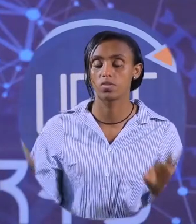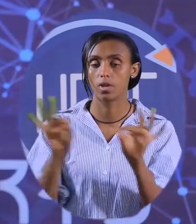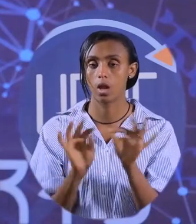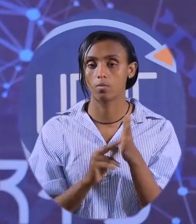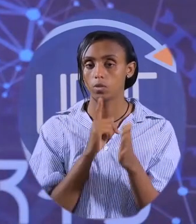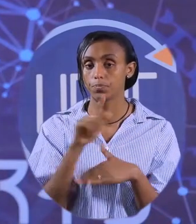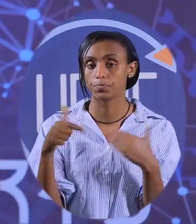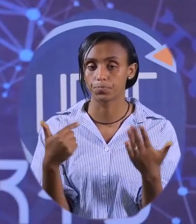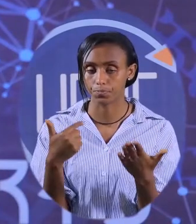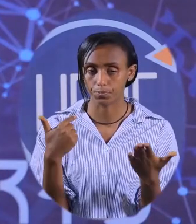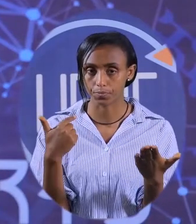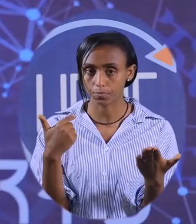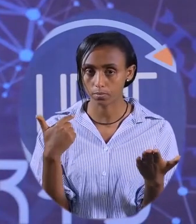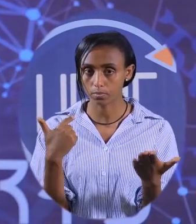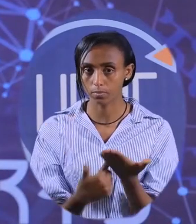ነው። ስለዚህ